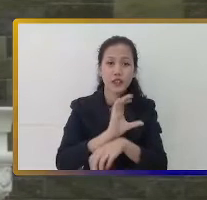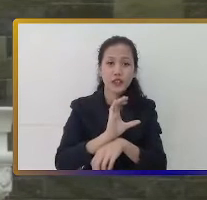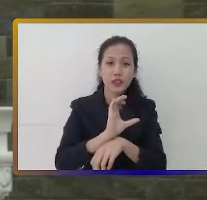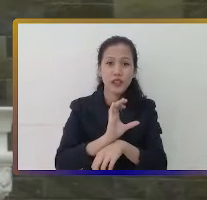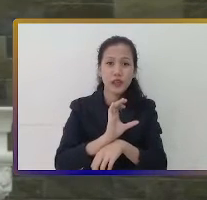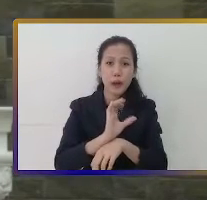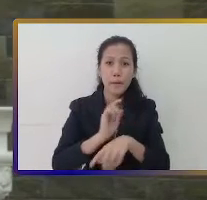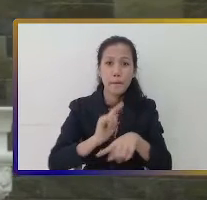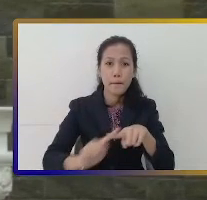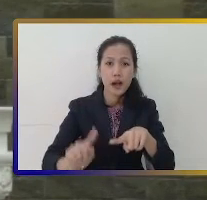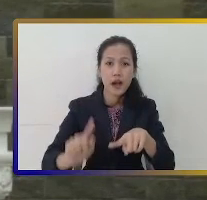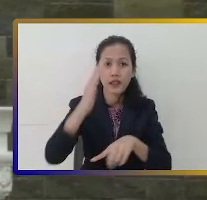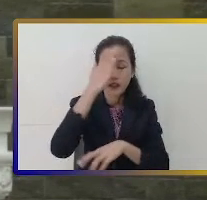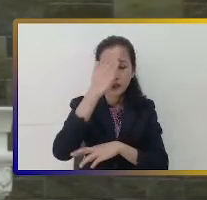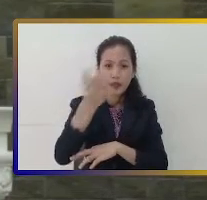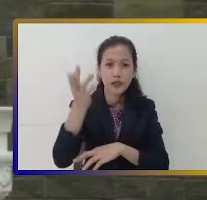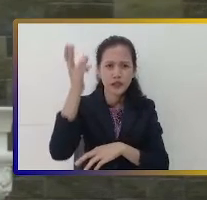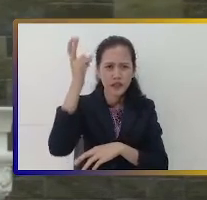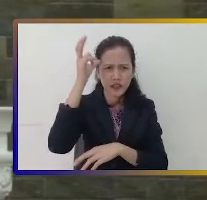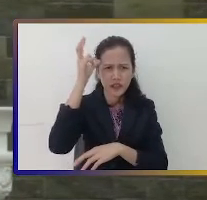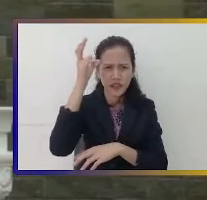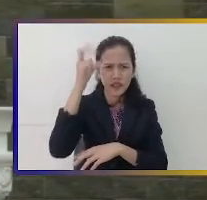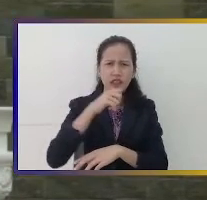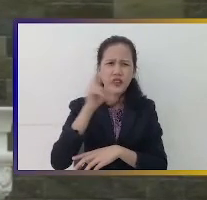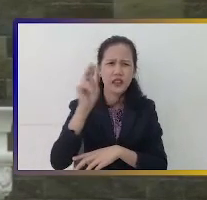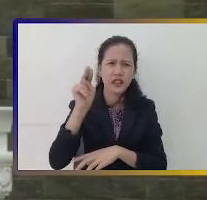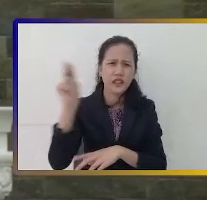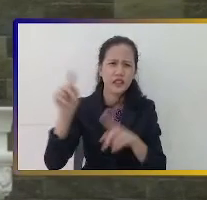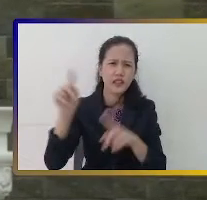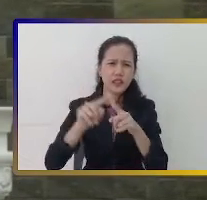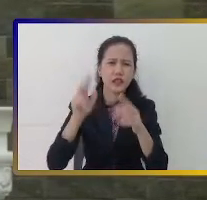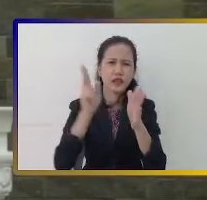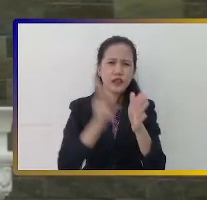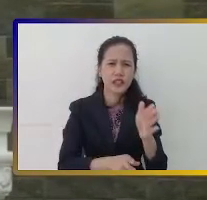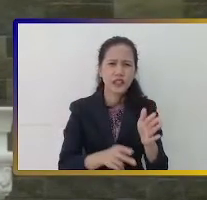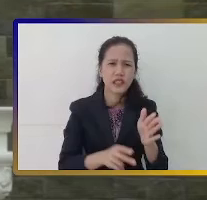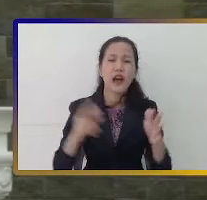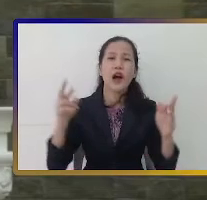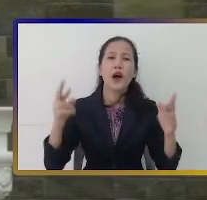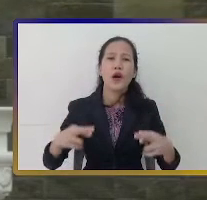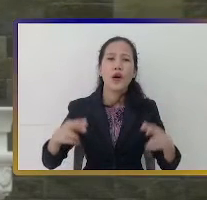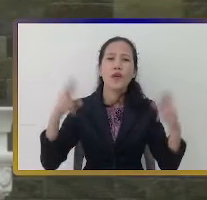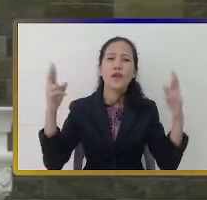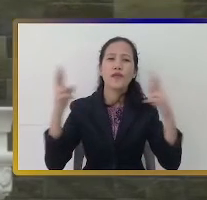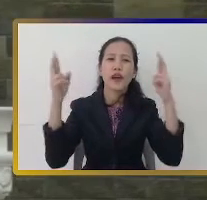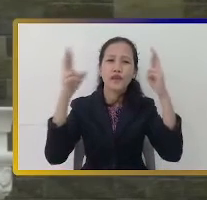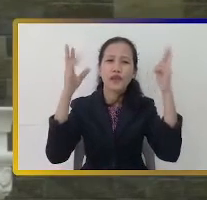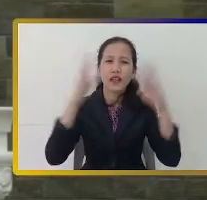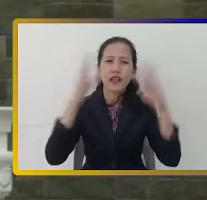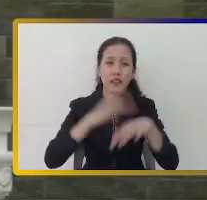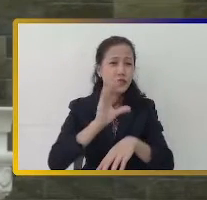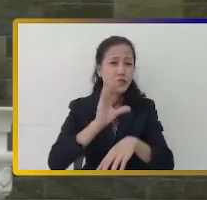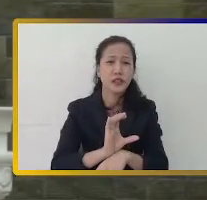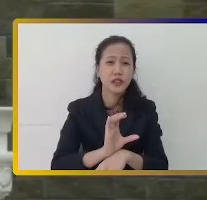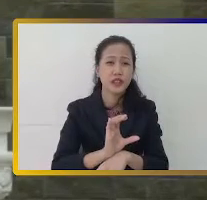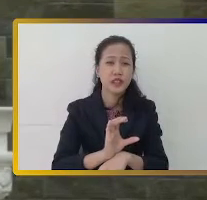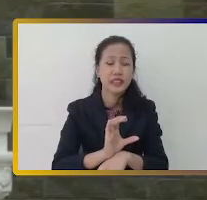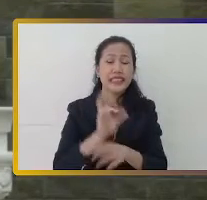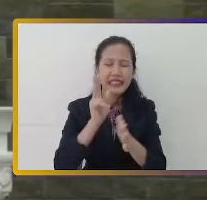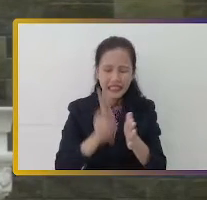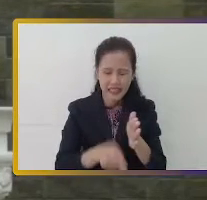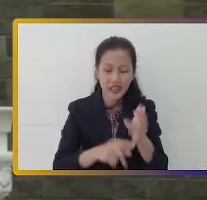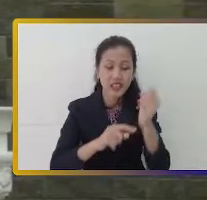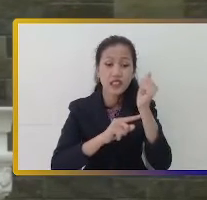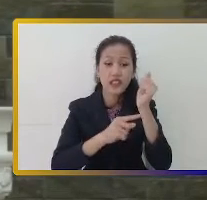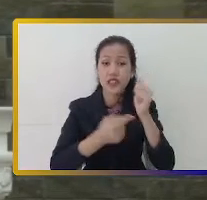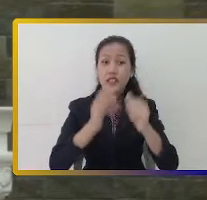diablo, kapatid, hindi niya po kailangan patayin ang revival sa church. Pwede niya pong patayin ang revival sa loob ng tahanan.